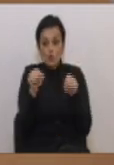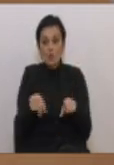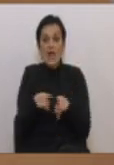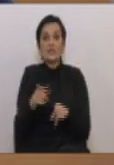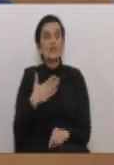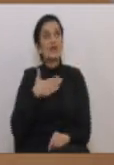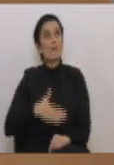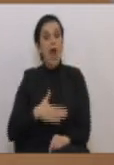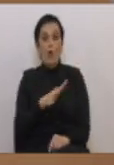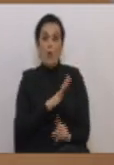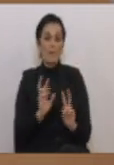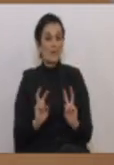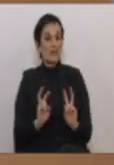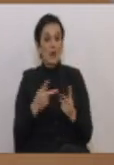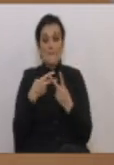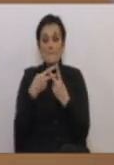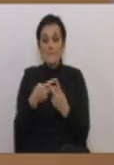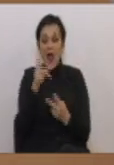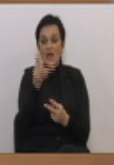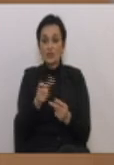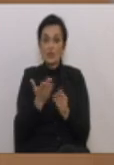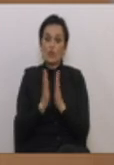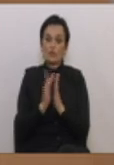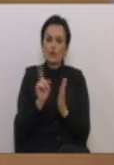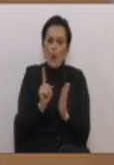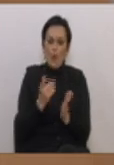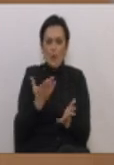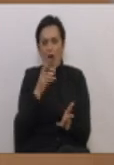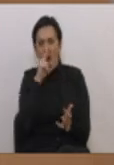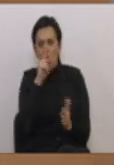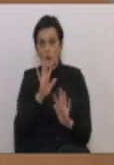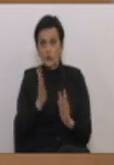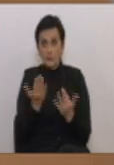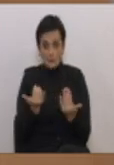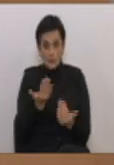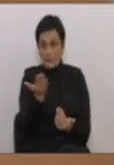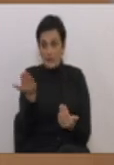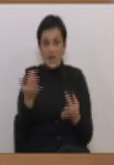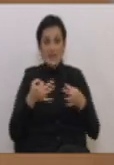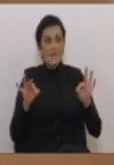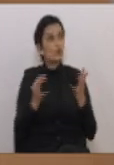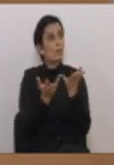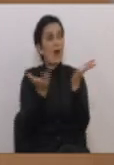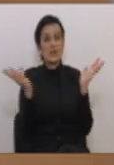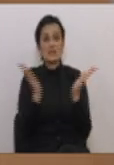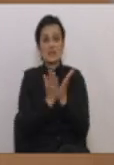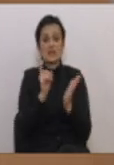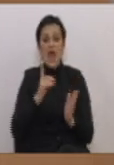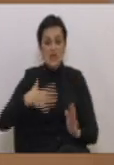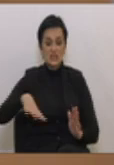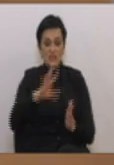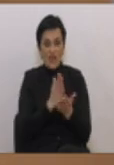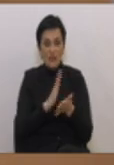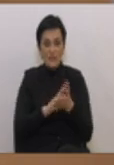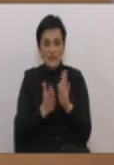იყო? პატიმარს რო ვთხოვთ, რომ კრიტიკული არ არისო და არინანიებს უკასო. აგერხად თავისუფალ სივრცეში რაც ქვეყანაშია შექმნილი